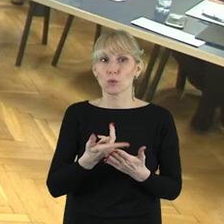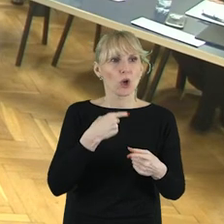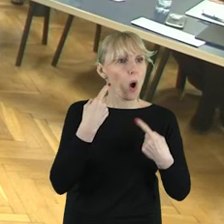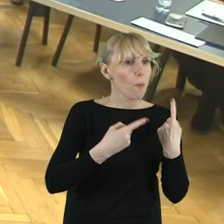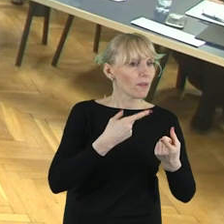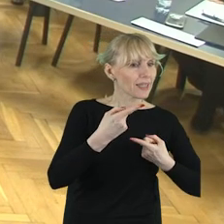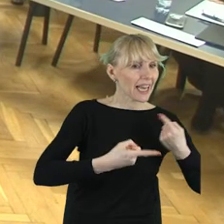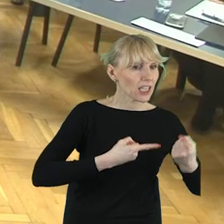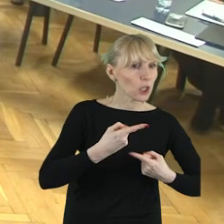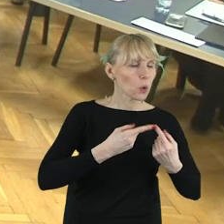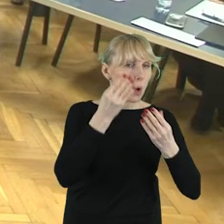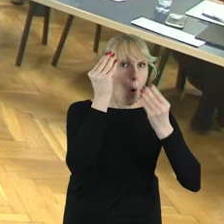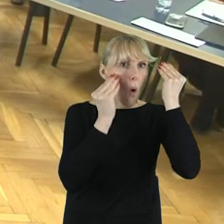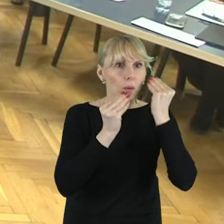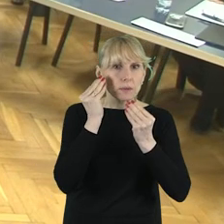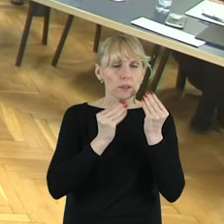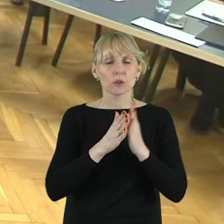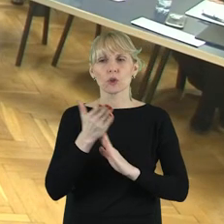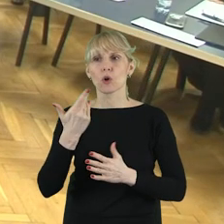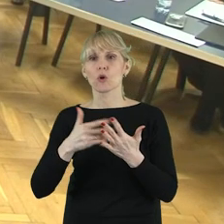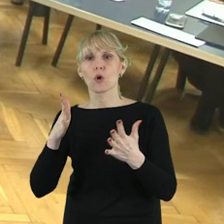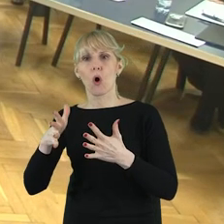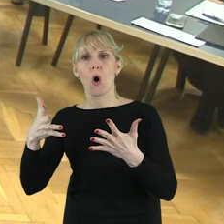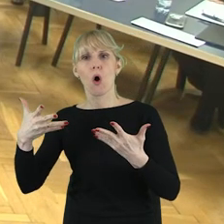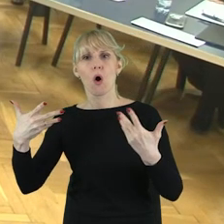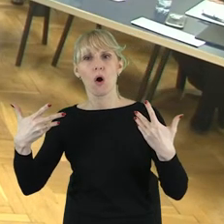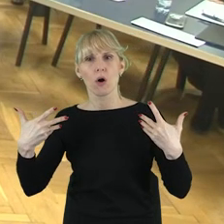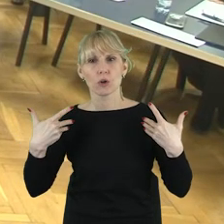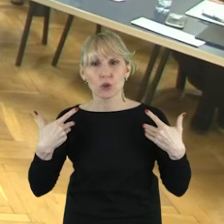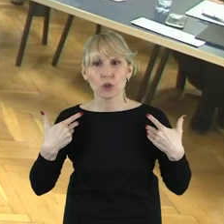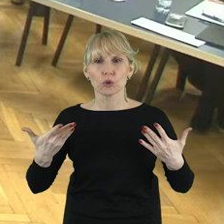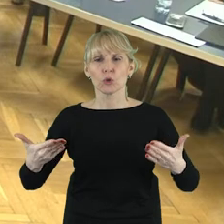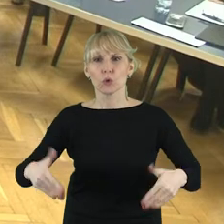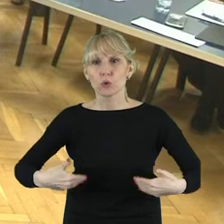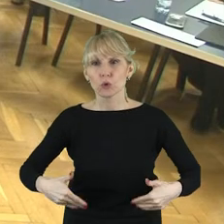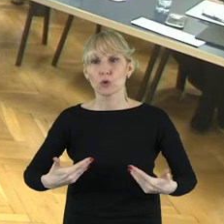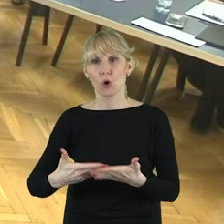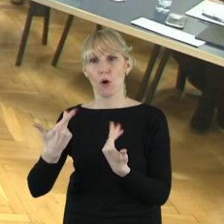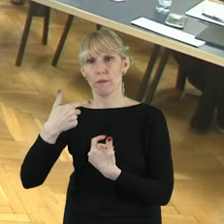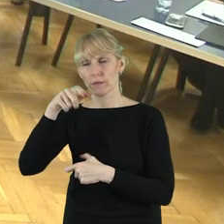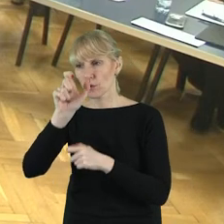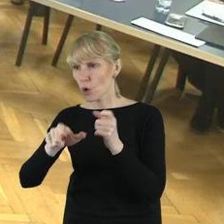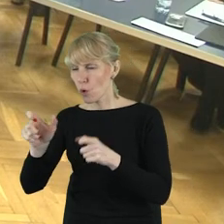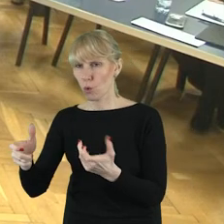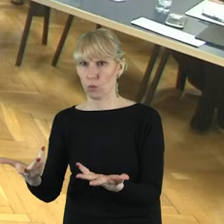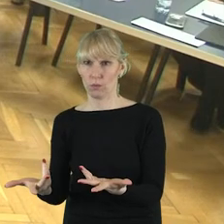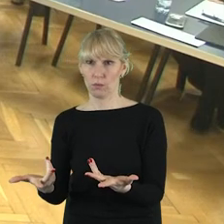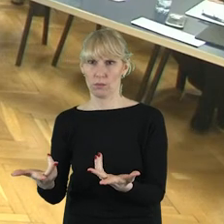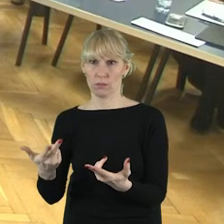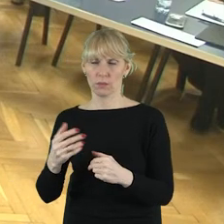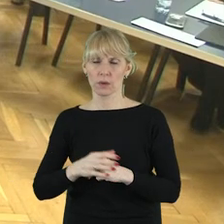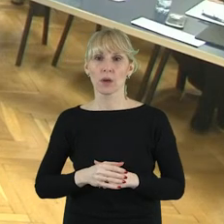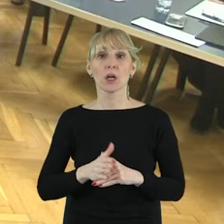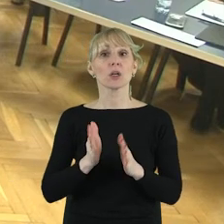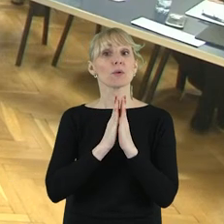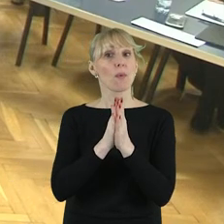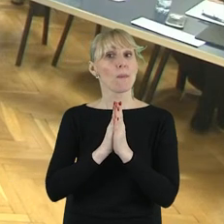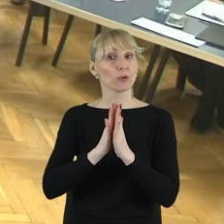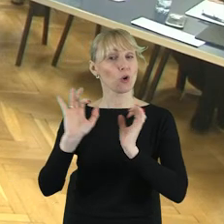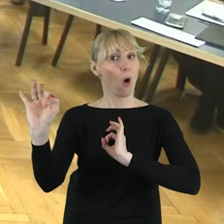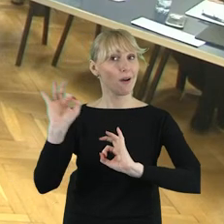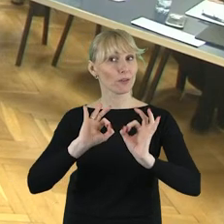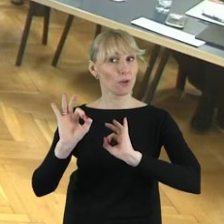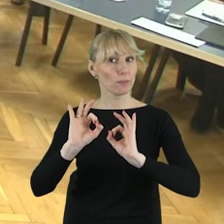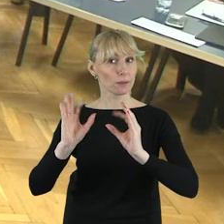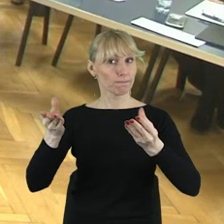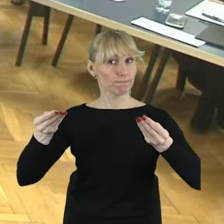zakresie kluczowe. Dlatego też poprosiłbym o informację bardzo konkretną. Jak wygląda harmonogram działań